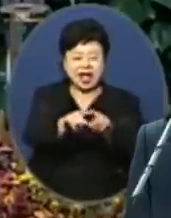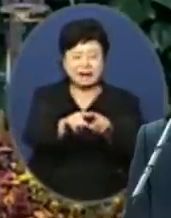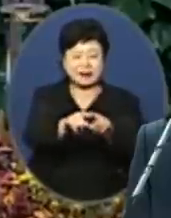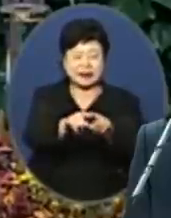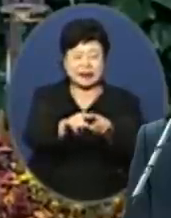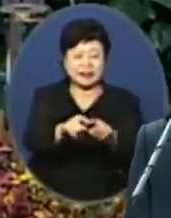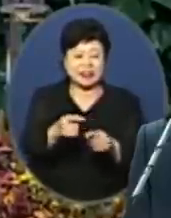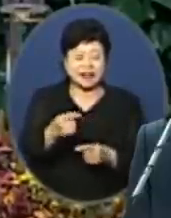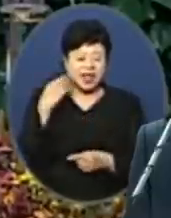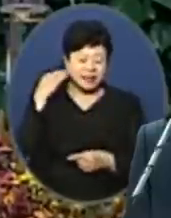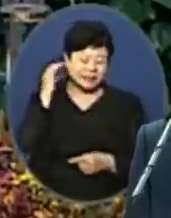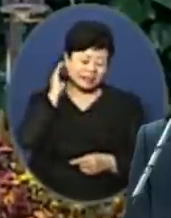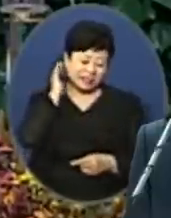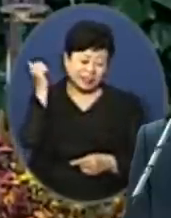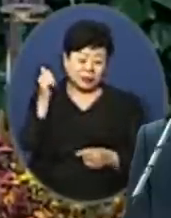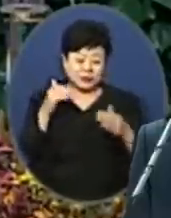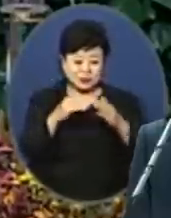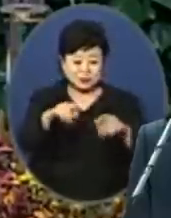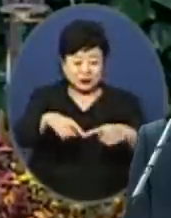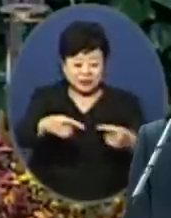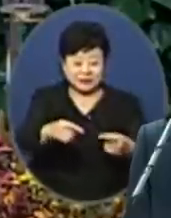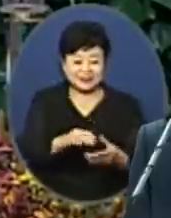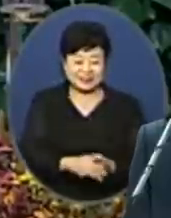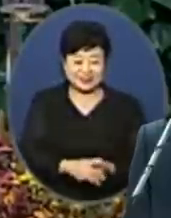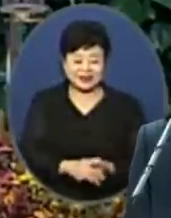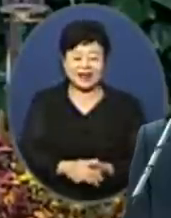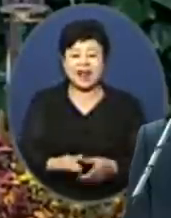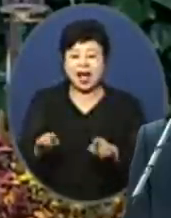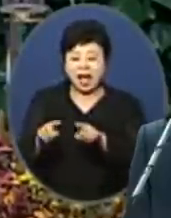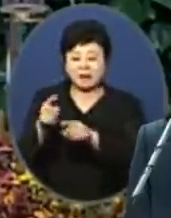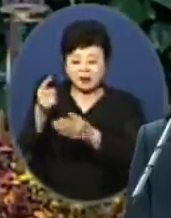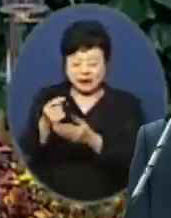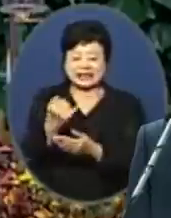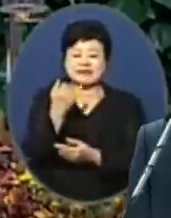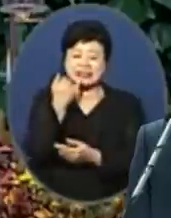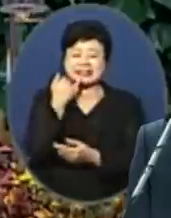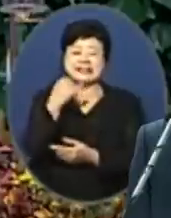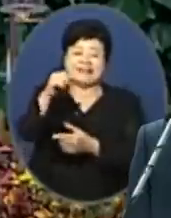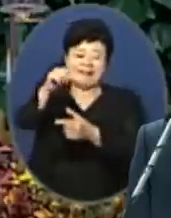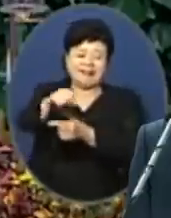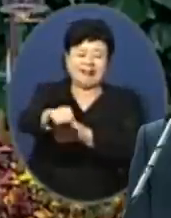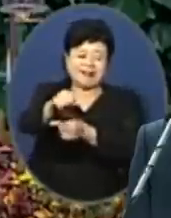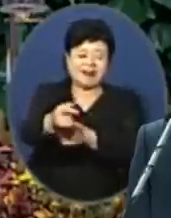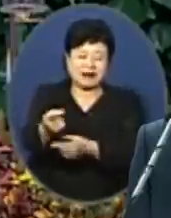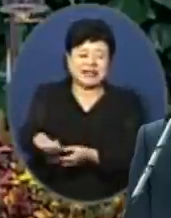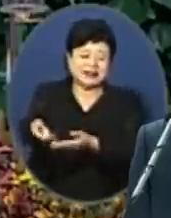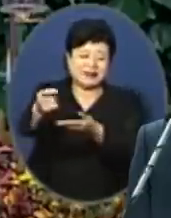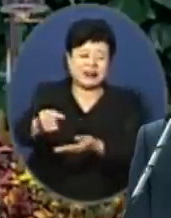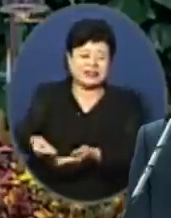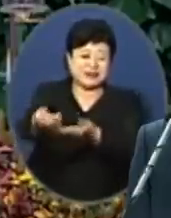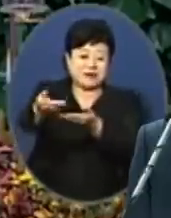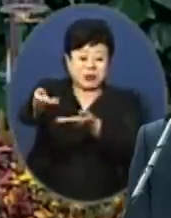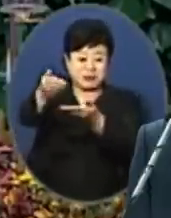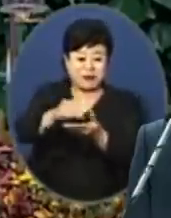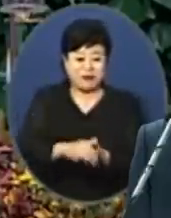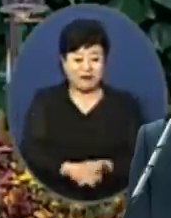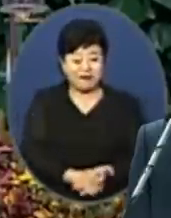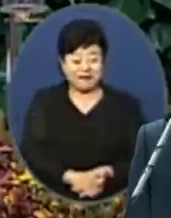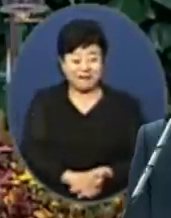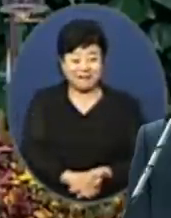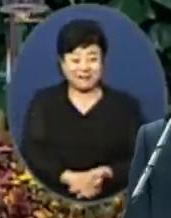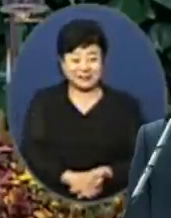백악관으로 갔는데 그곳에 있는 경호원들이 아 저분과 함께 오셨습니까? 예 그렇습니다. 얼른 들어가시오. 얼른 들어가시오.